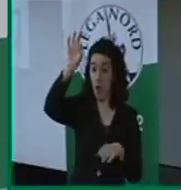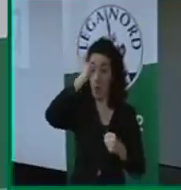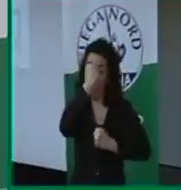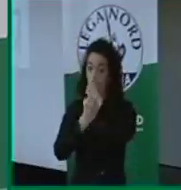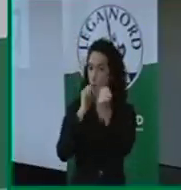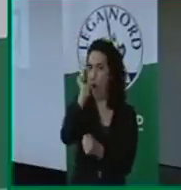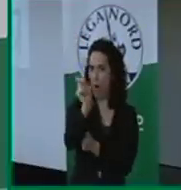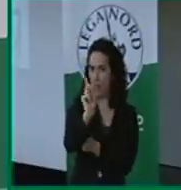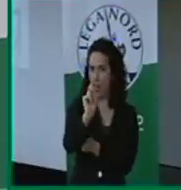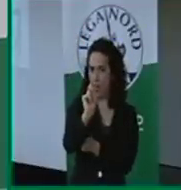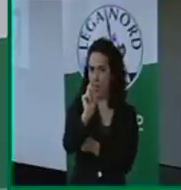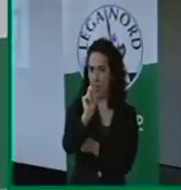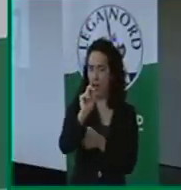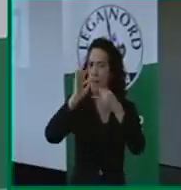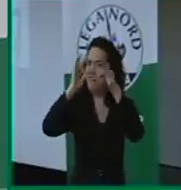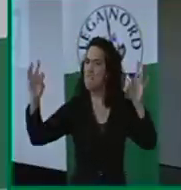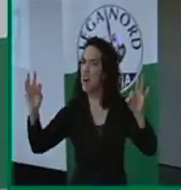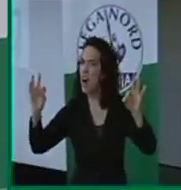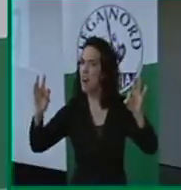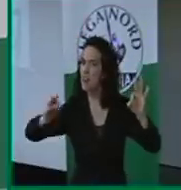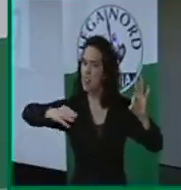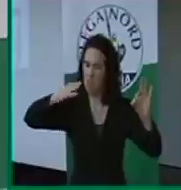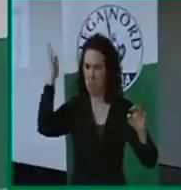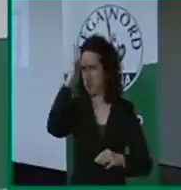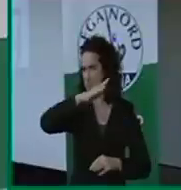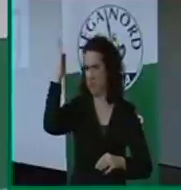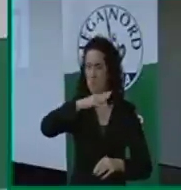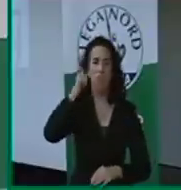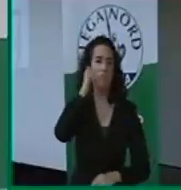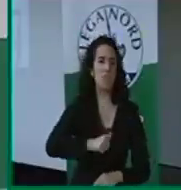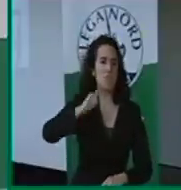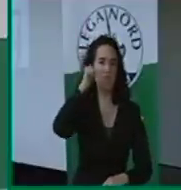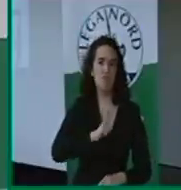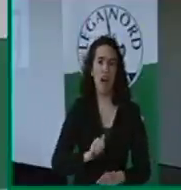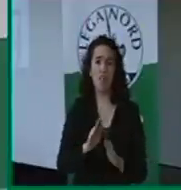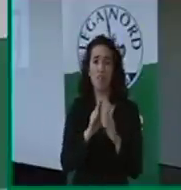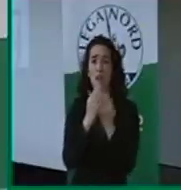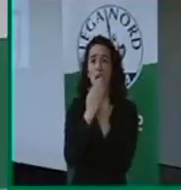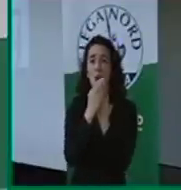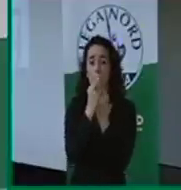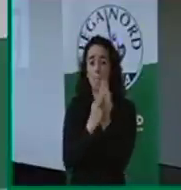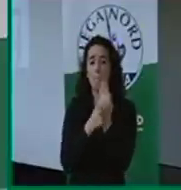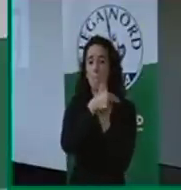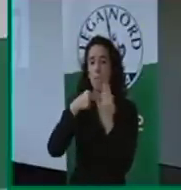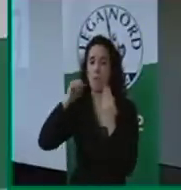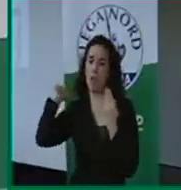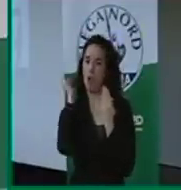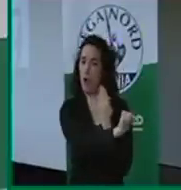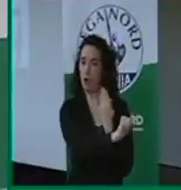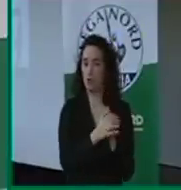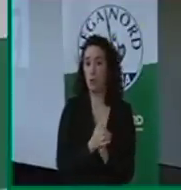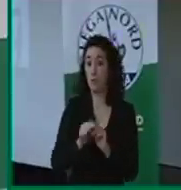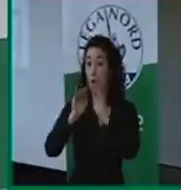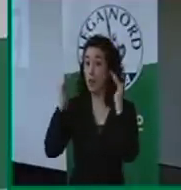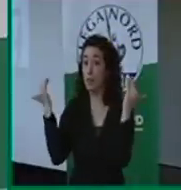assurda falsa ed eretica contraria le Sacre Scritture che la terra non sia